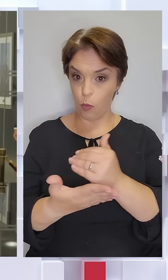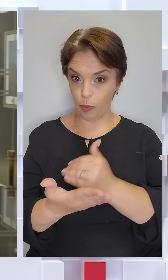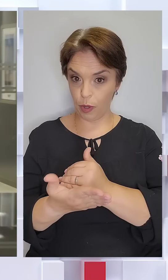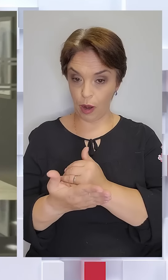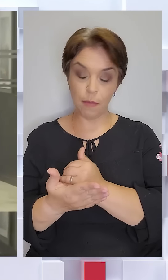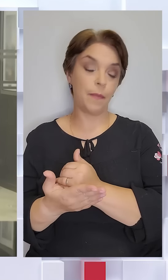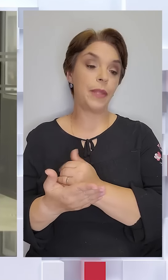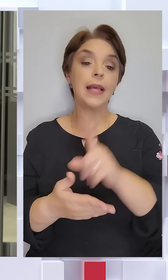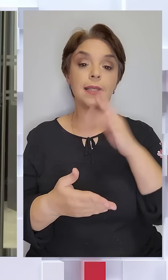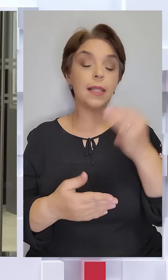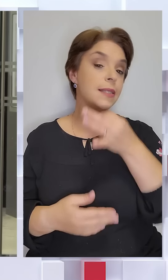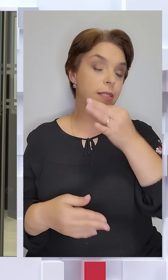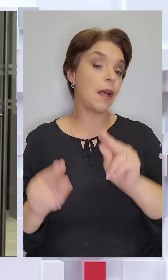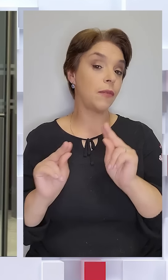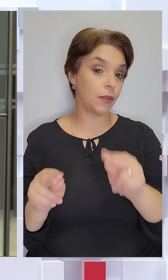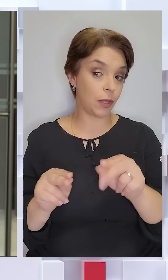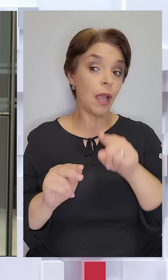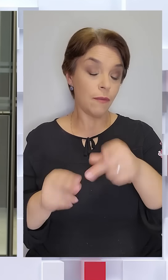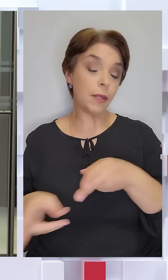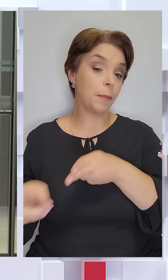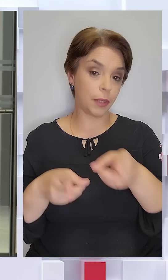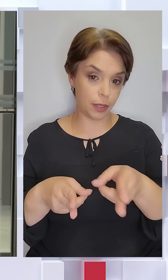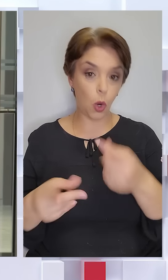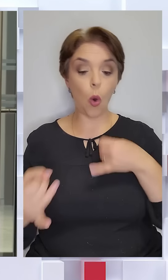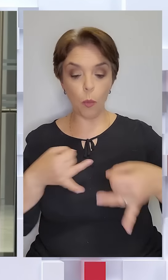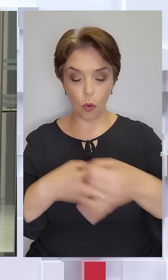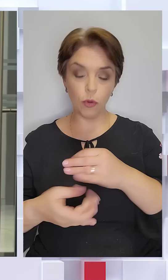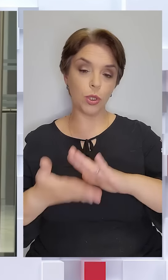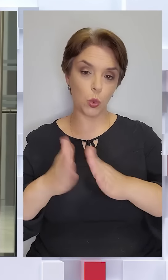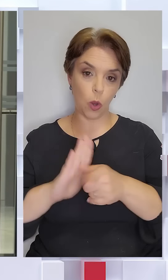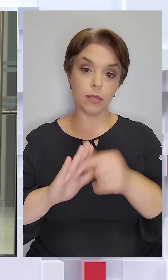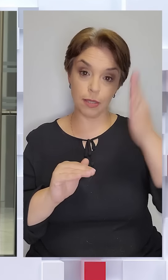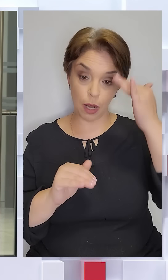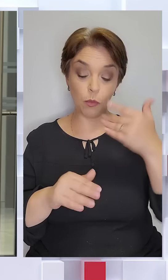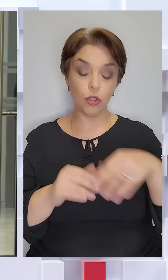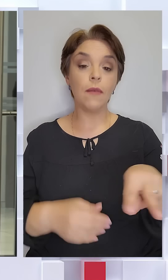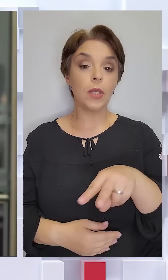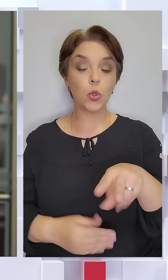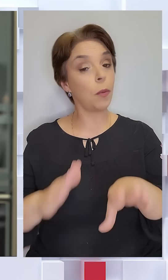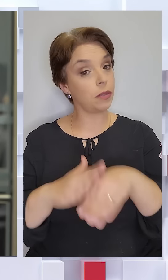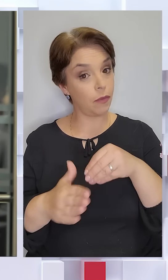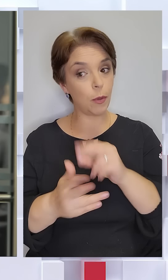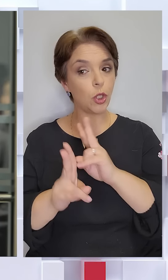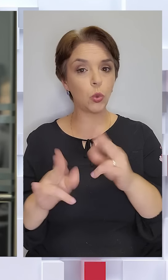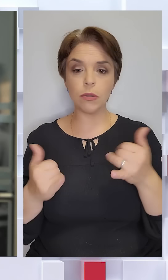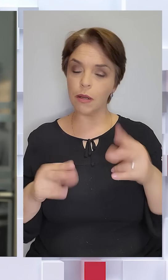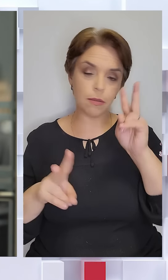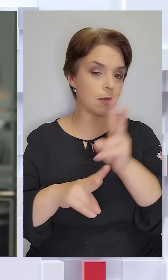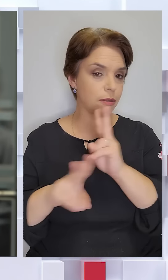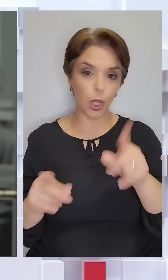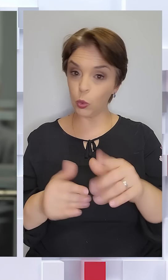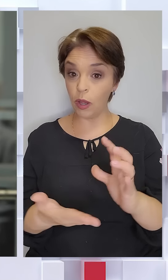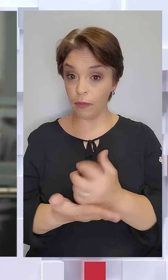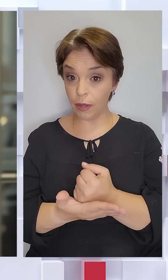програмою. Зеленський сказав відверто, він приїхав обговорювати ситуацію з Трампом, адже у листопаді вибори, і ніхто зараз не знає, хто